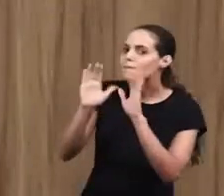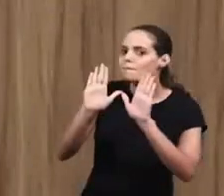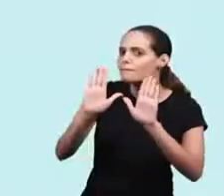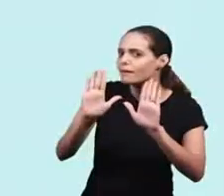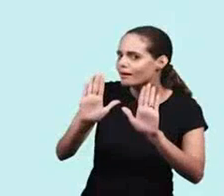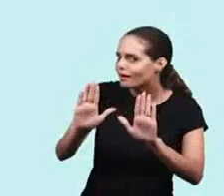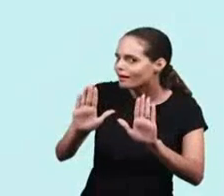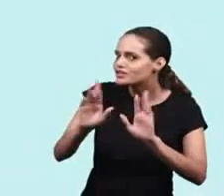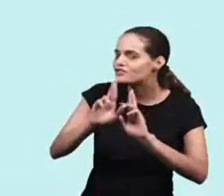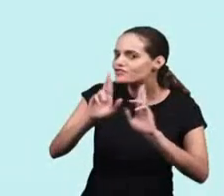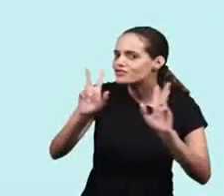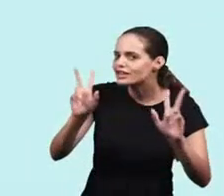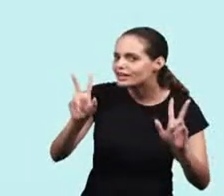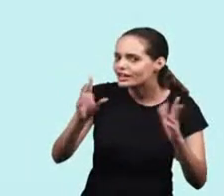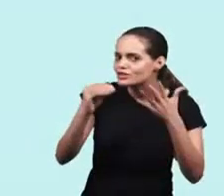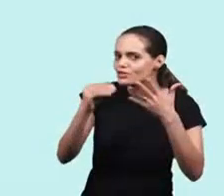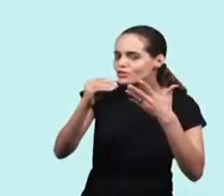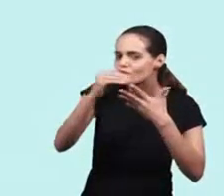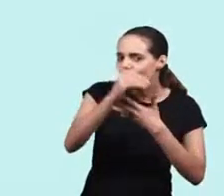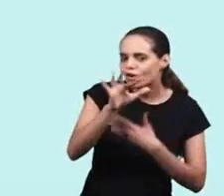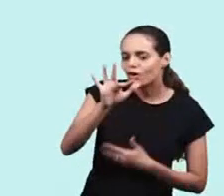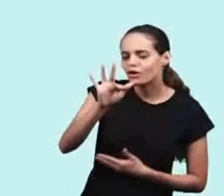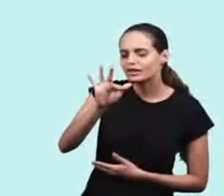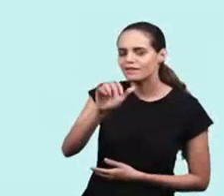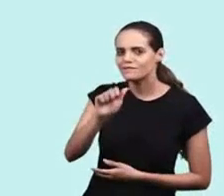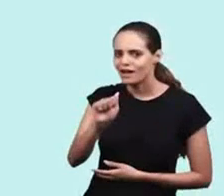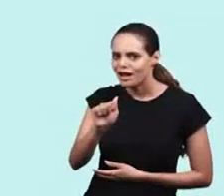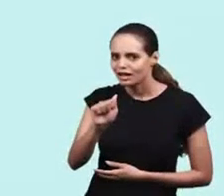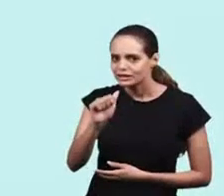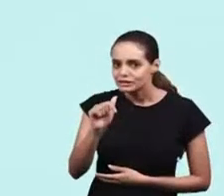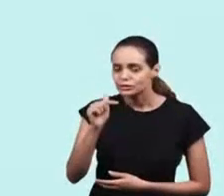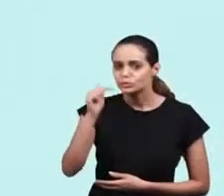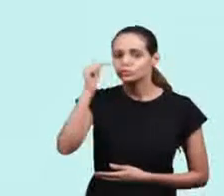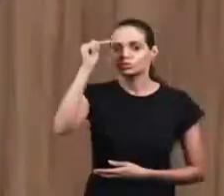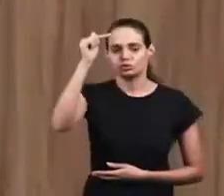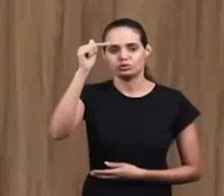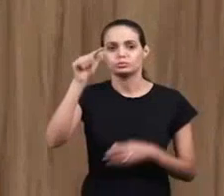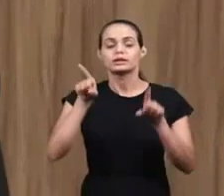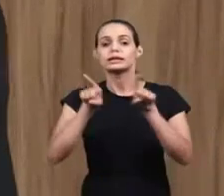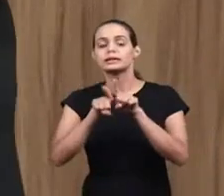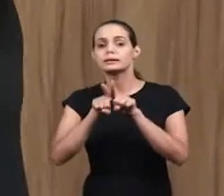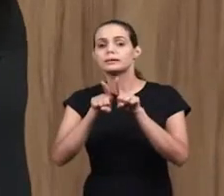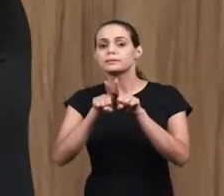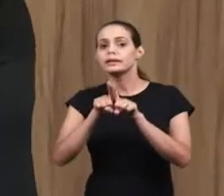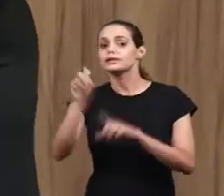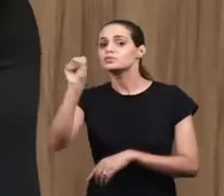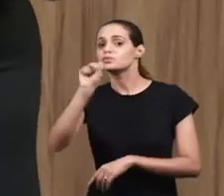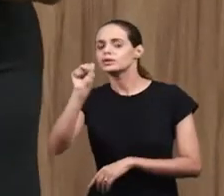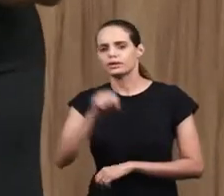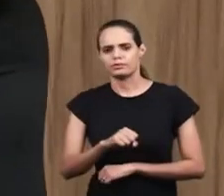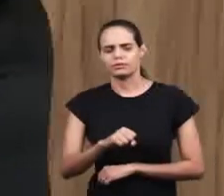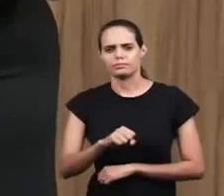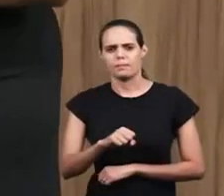barocke. Die germanischen und barocken Blockflöten, sie sind sich sehr ähnlich. Der Unterschied